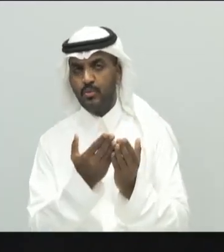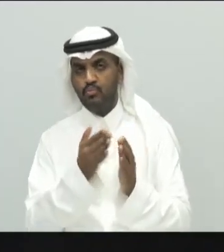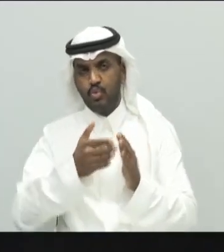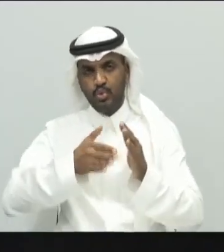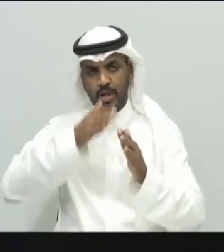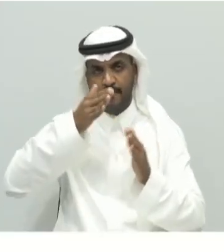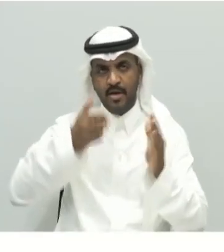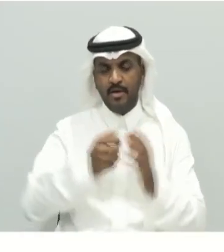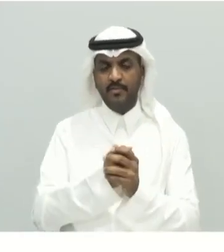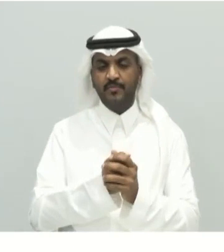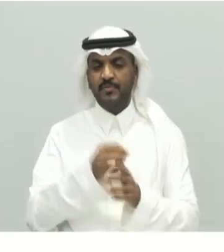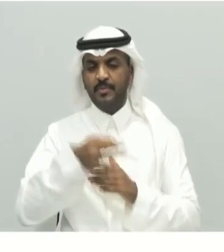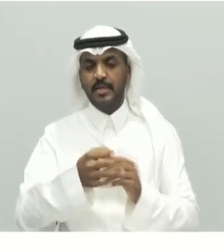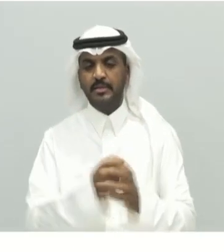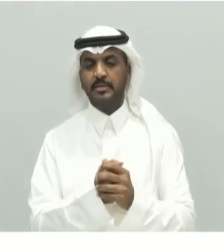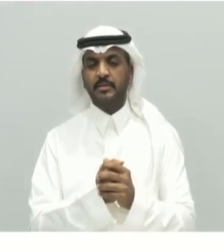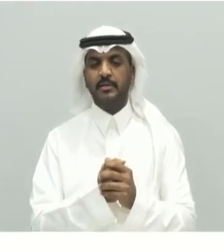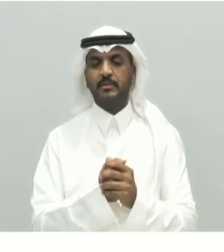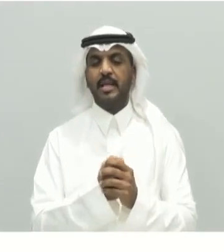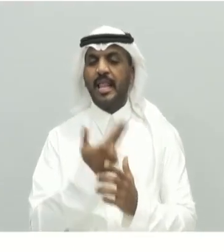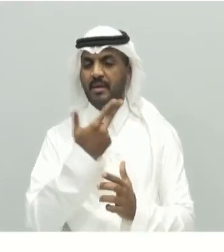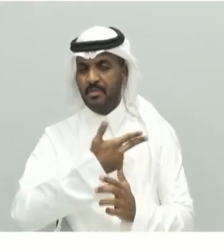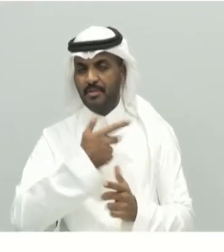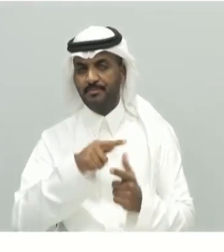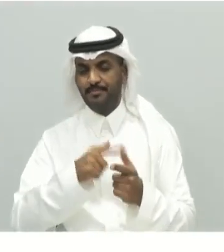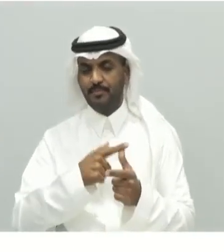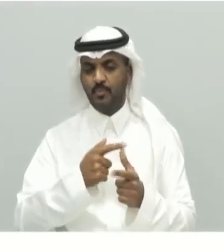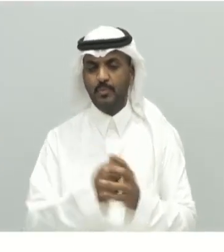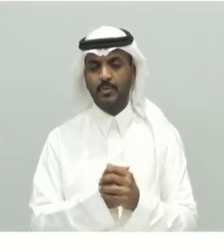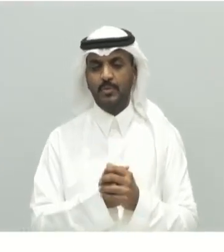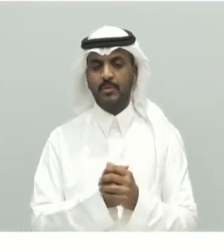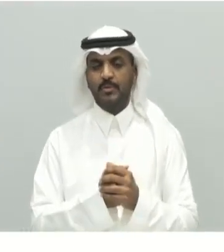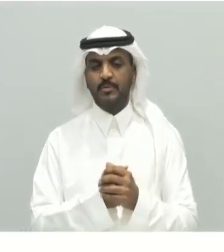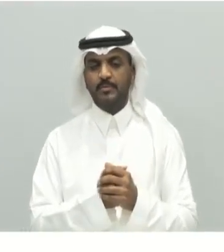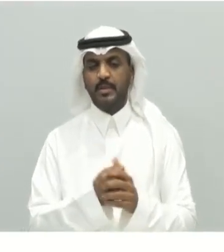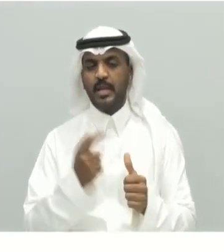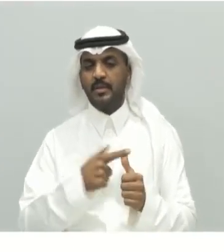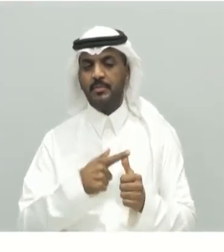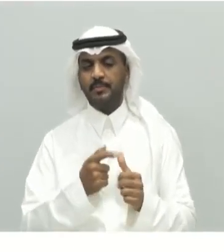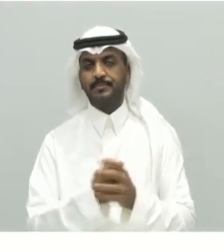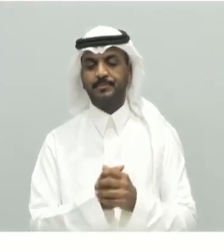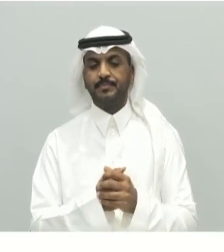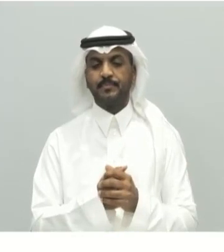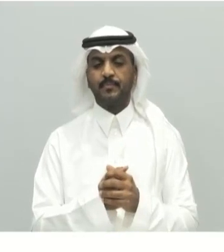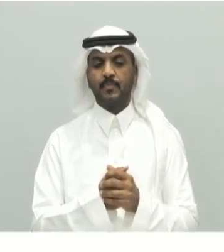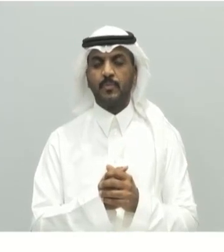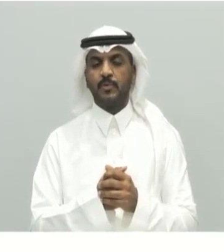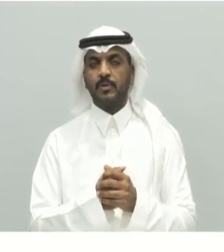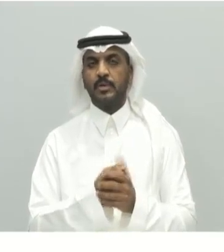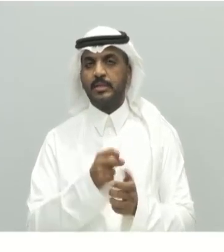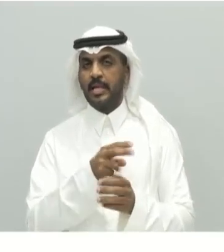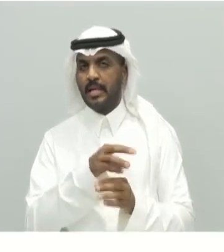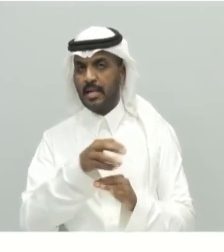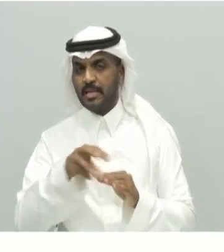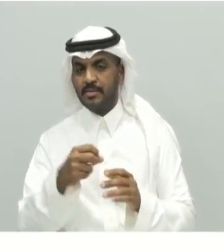في بلادي من المرتفعات الغربيه المرتفعات الغربيه وتنقسم